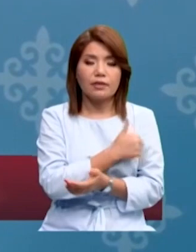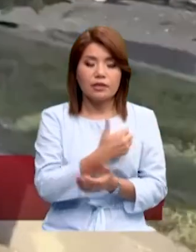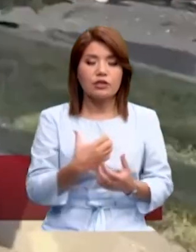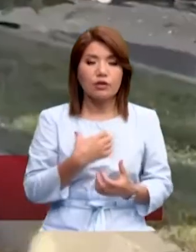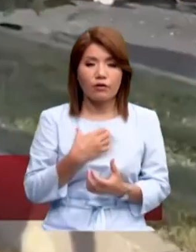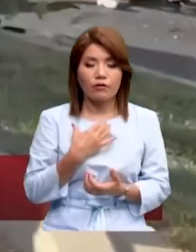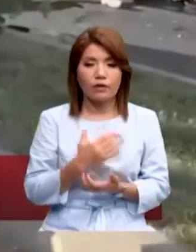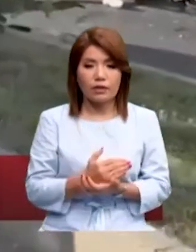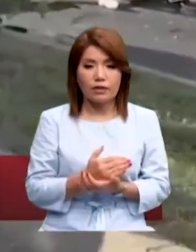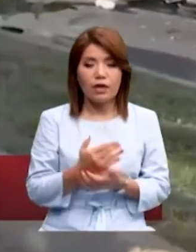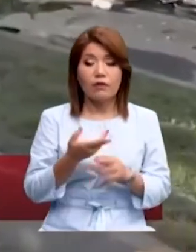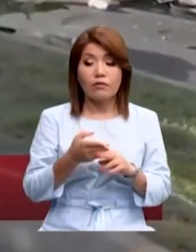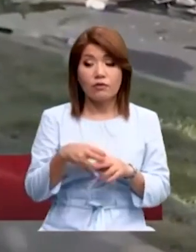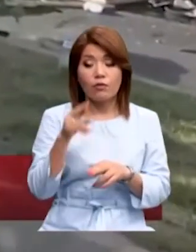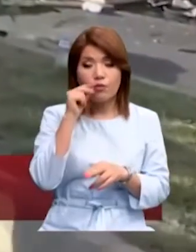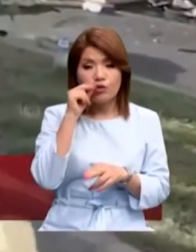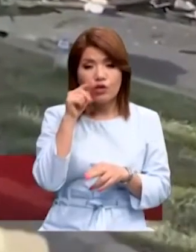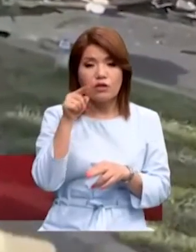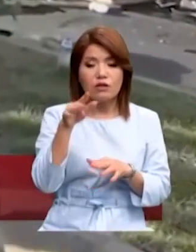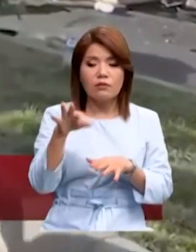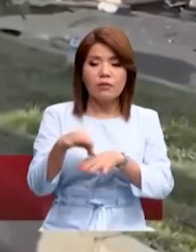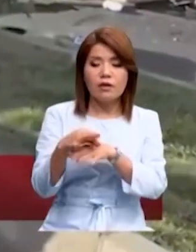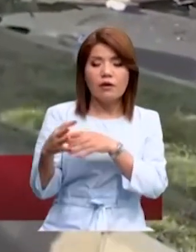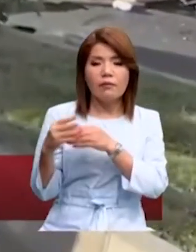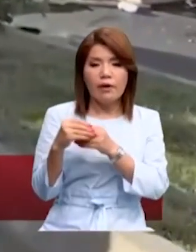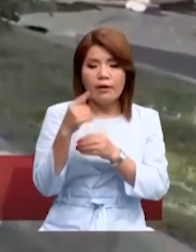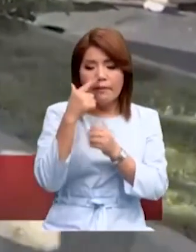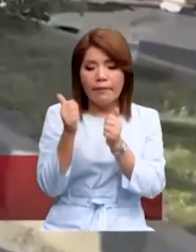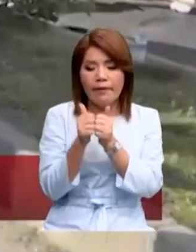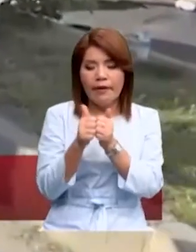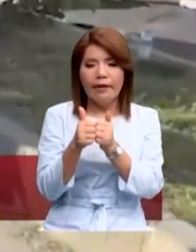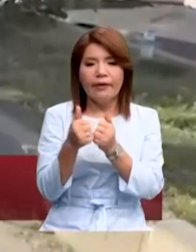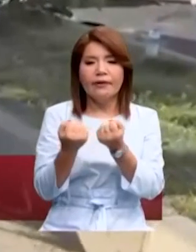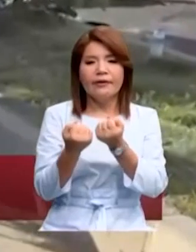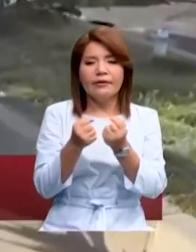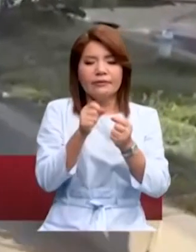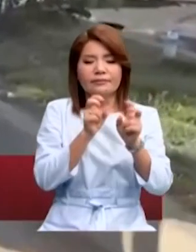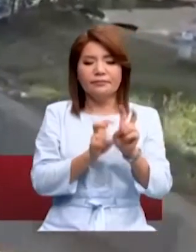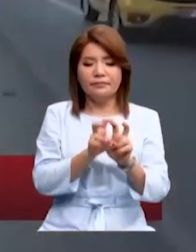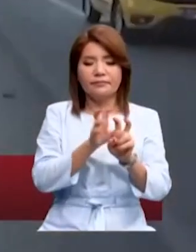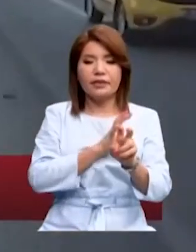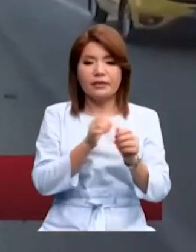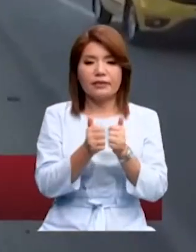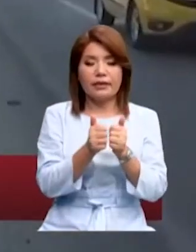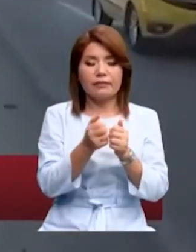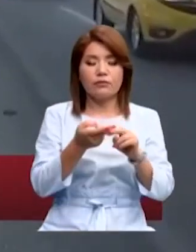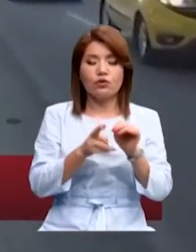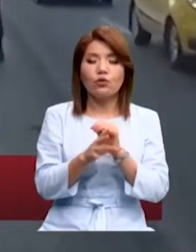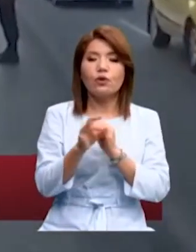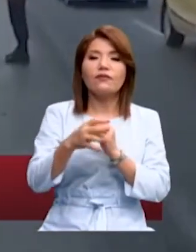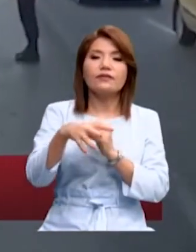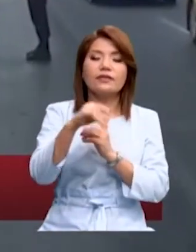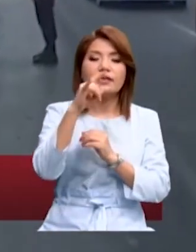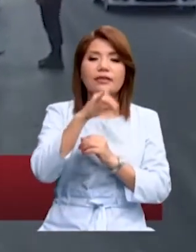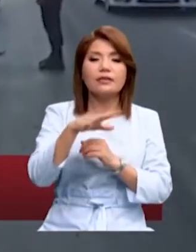страховки. Погибшим оказался мужчина. Он вместе с женой находился ближе всего к водителю. Поэтому пострадали больше всех. По предварительным данным, все